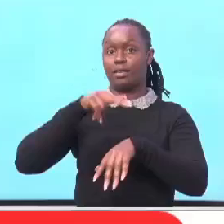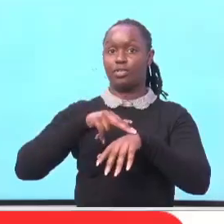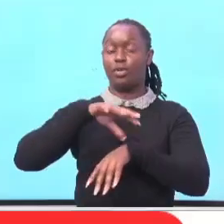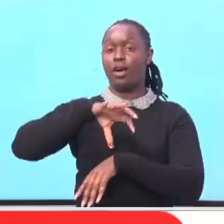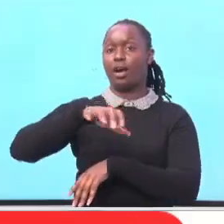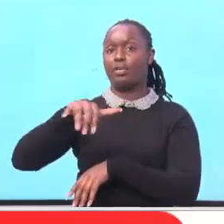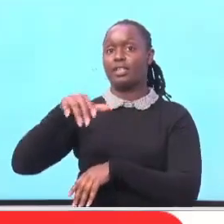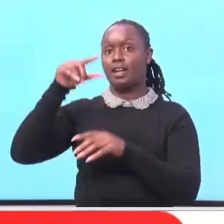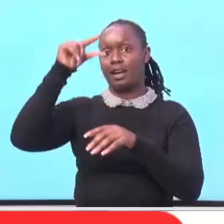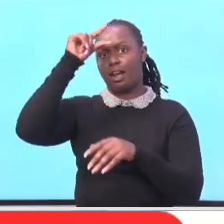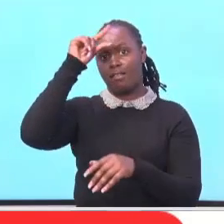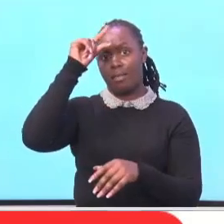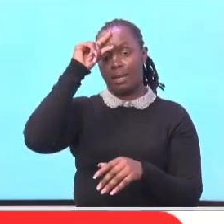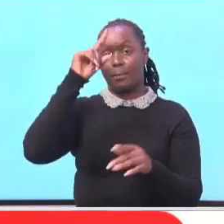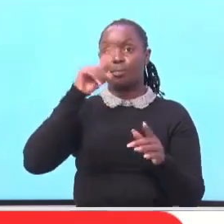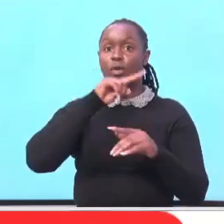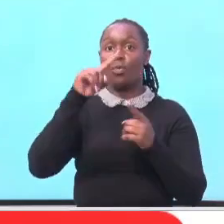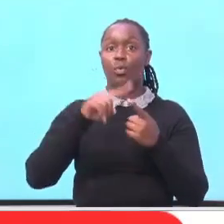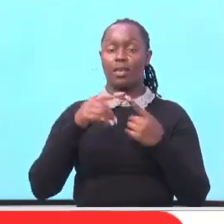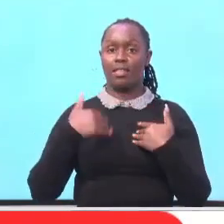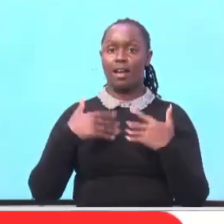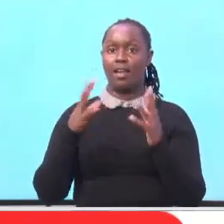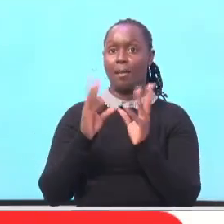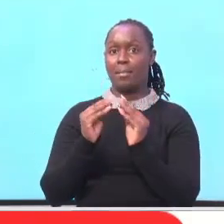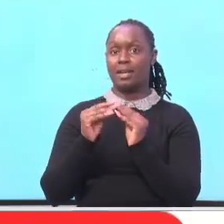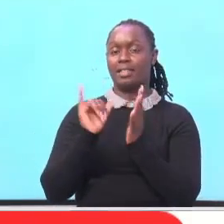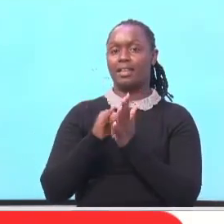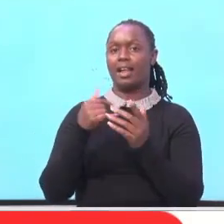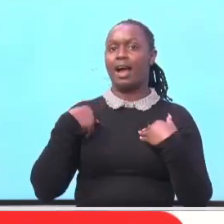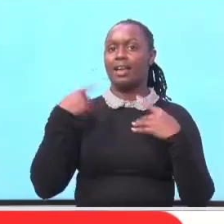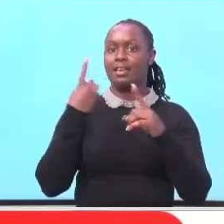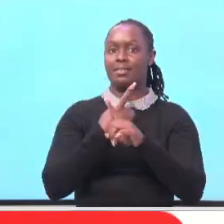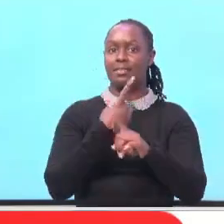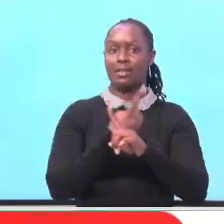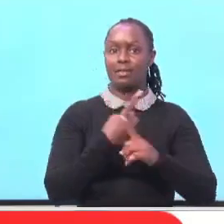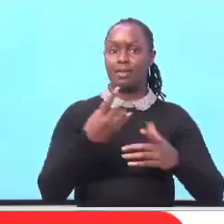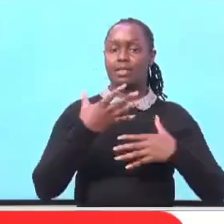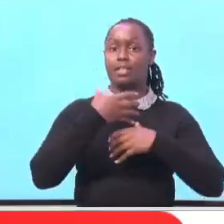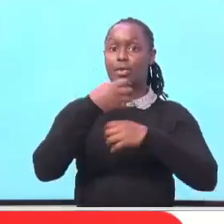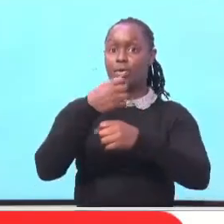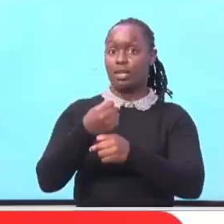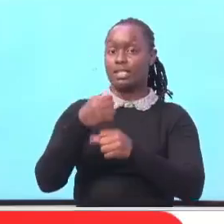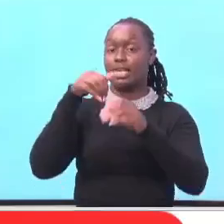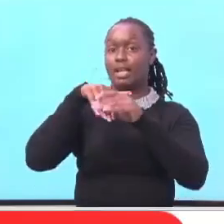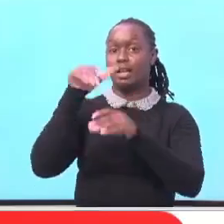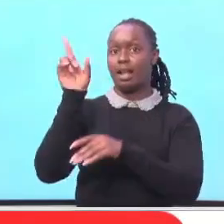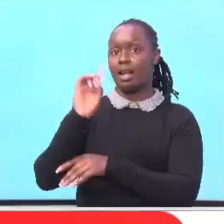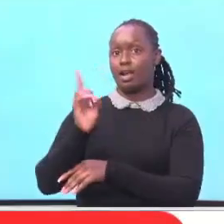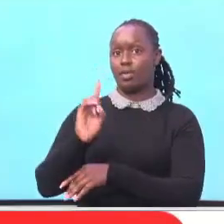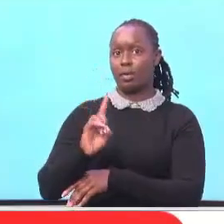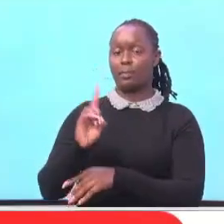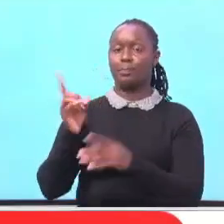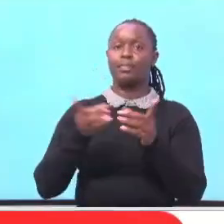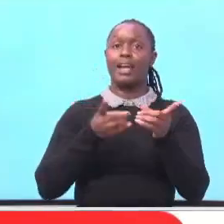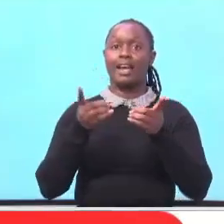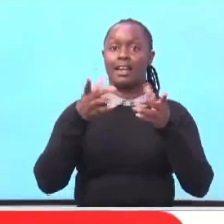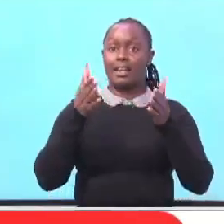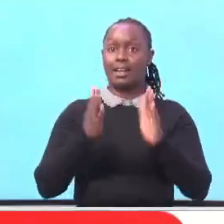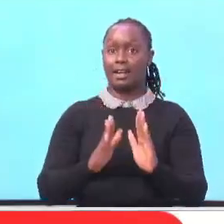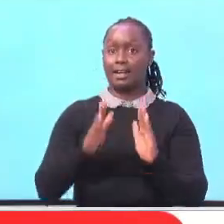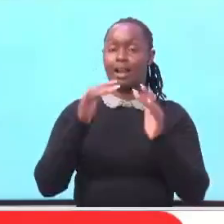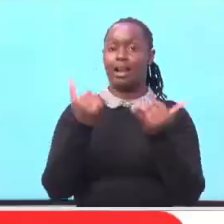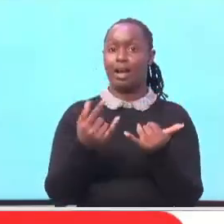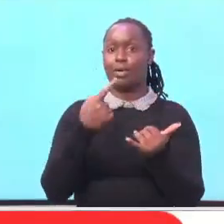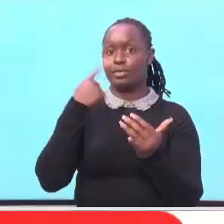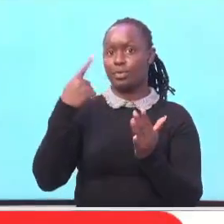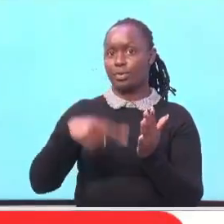Akezungumza wakatu wa mkutano uluwaleta wadao wa sekta mbalimbali hapa jiji Nairobi mapema hileo. Katibu mkuu katika idara ya uchukuzi Mohamed Dagar hamesema